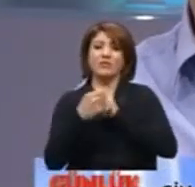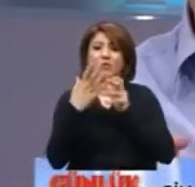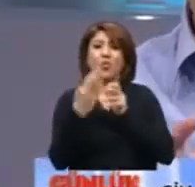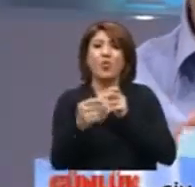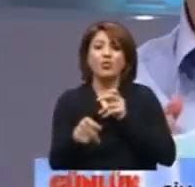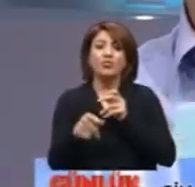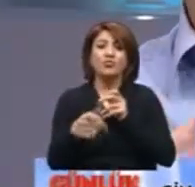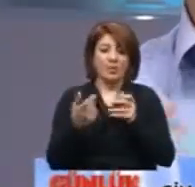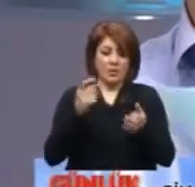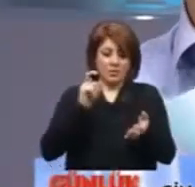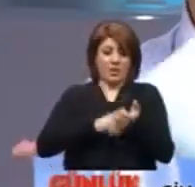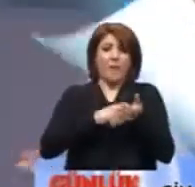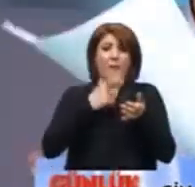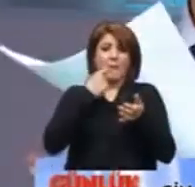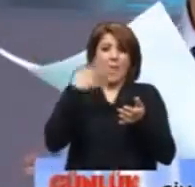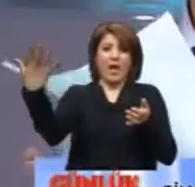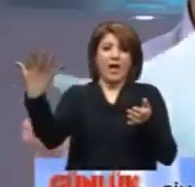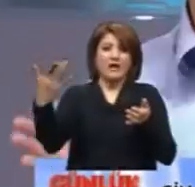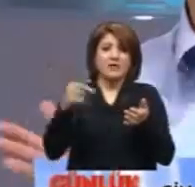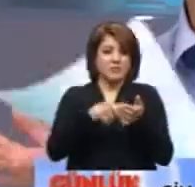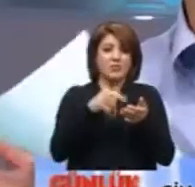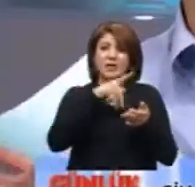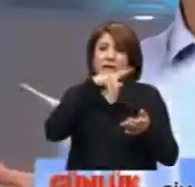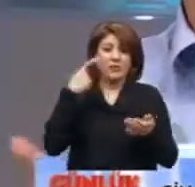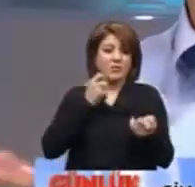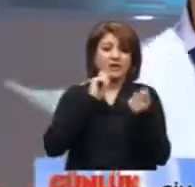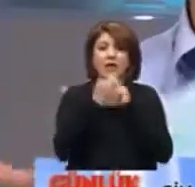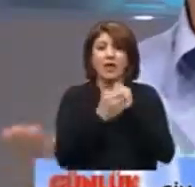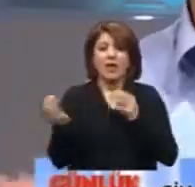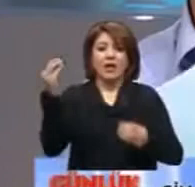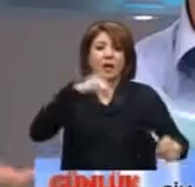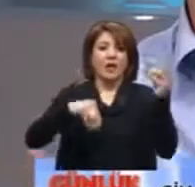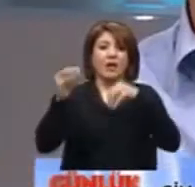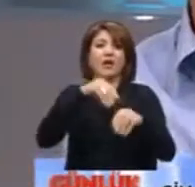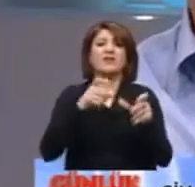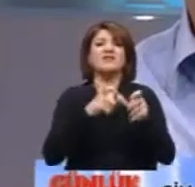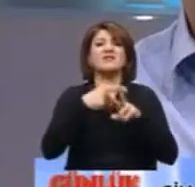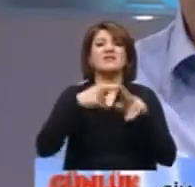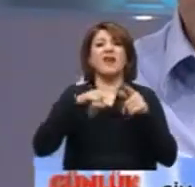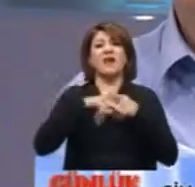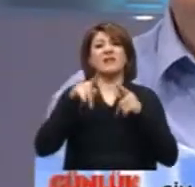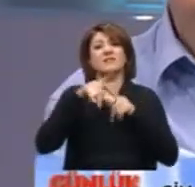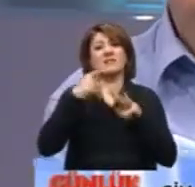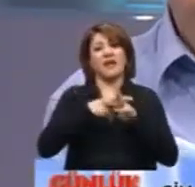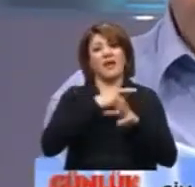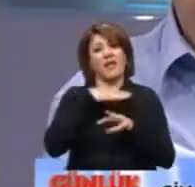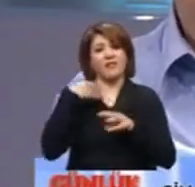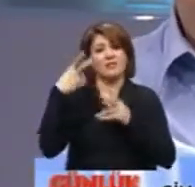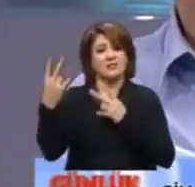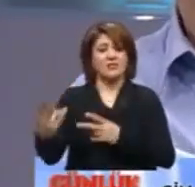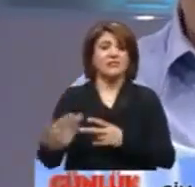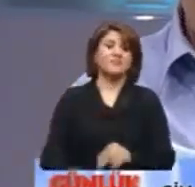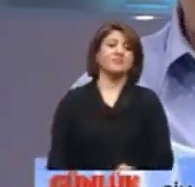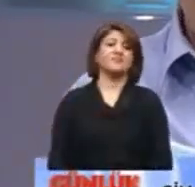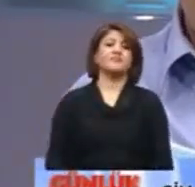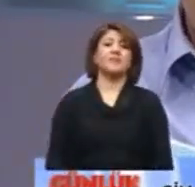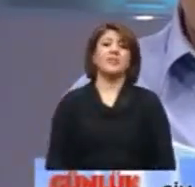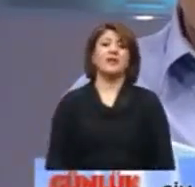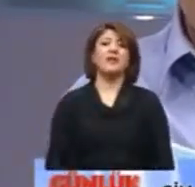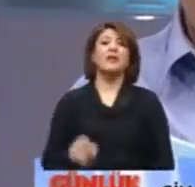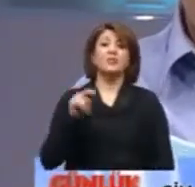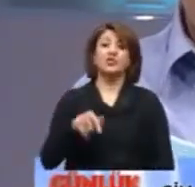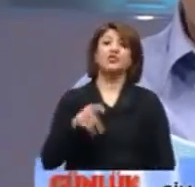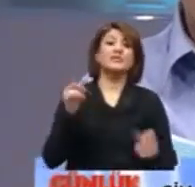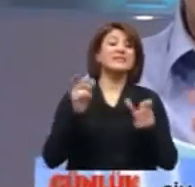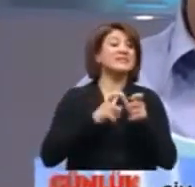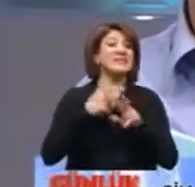Kırmızı ete çevirmek belki işte hani bizim de geleceğimiz nokta o. O horoz belki dan olacak sonra tavuk. Kendini öyle hissedecek. Evet. Bu sahte